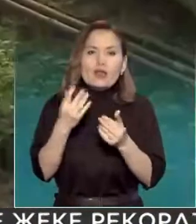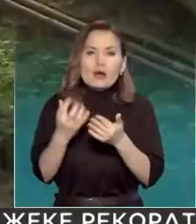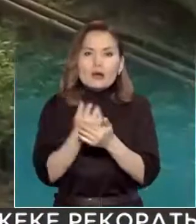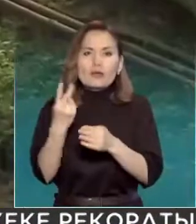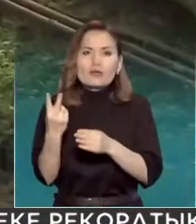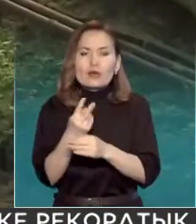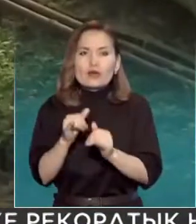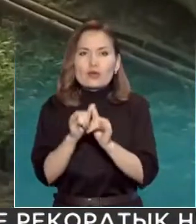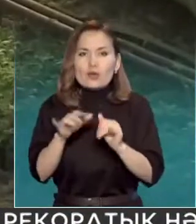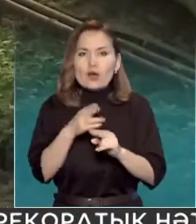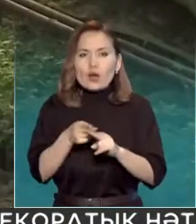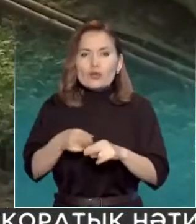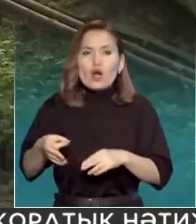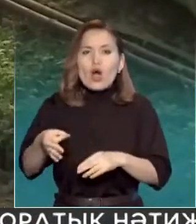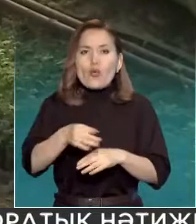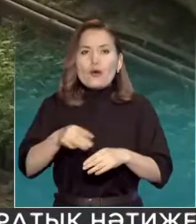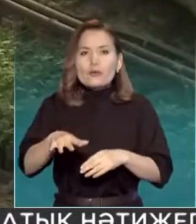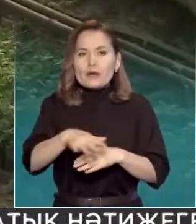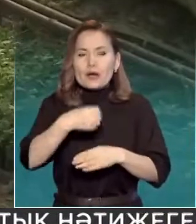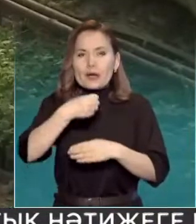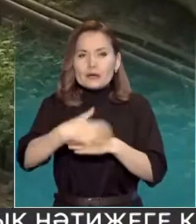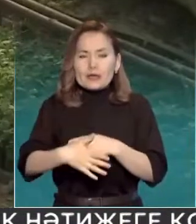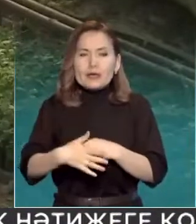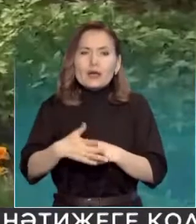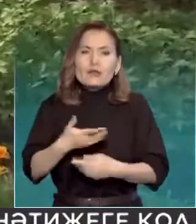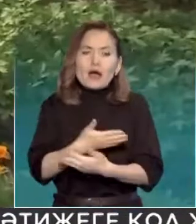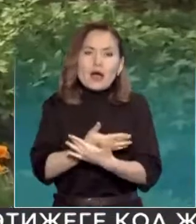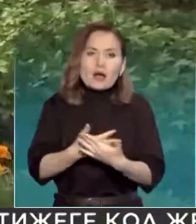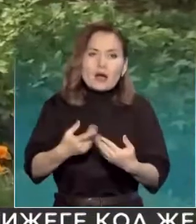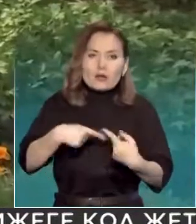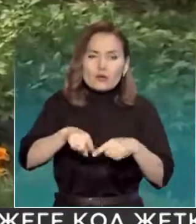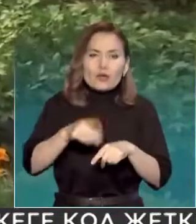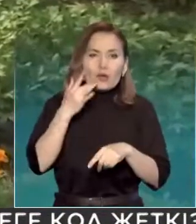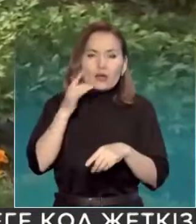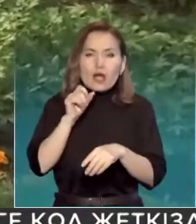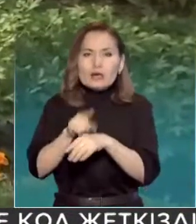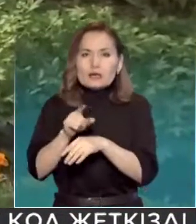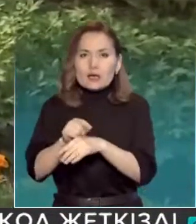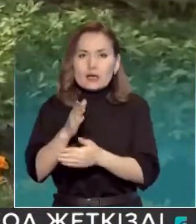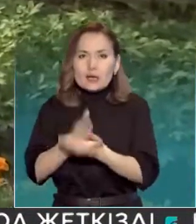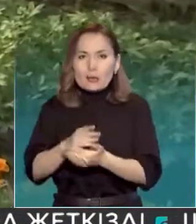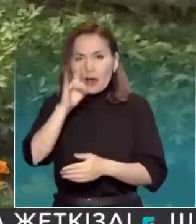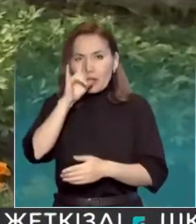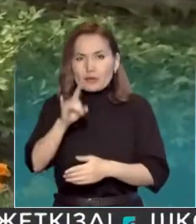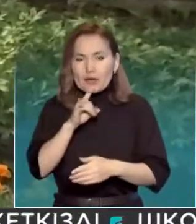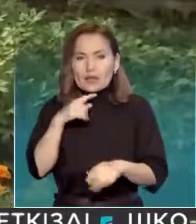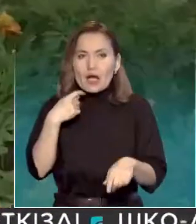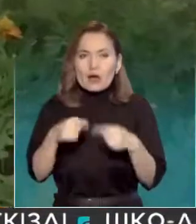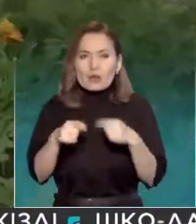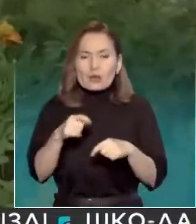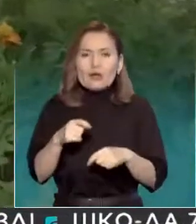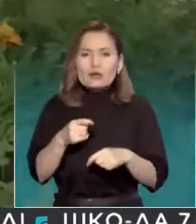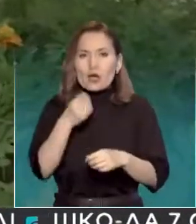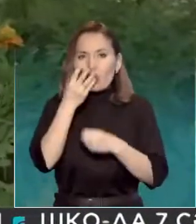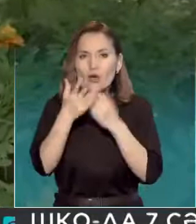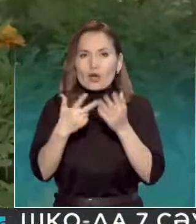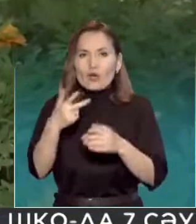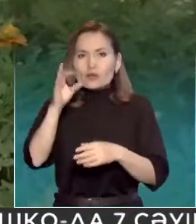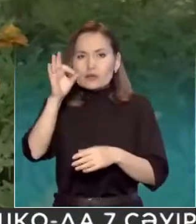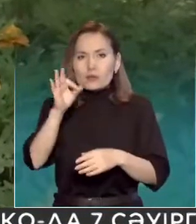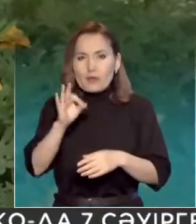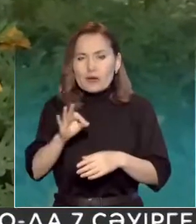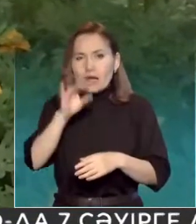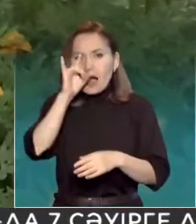түсті. Бірнеше облыс пен аудан орталықтарынан түрлі мекемелерден тапсырыс түсе бастаған. Елімізде сатылатын гүлдер 30% отандық